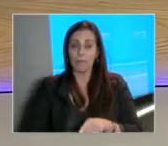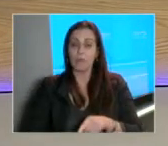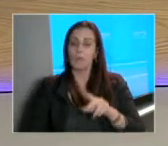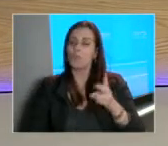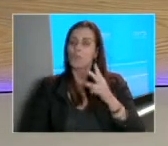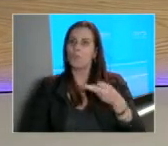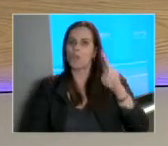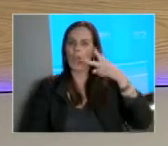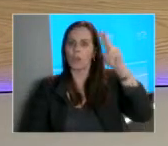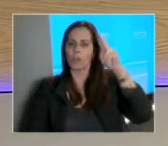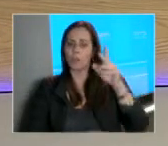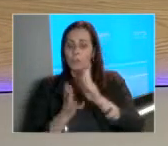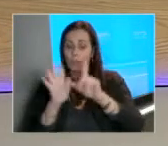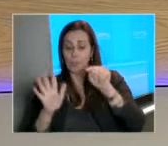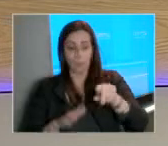שוב עלה.